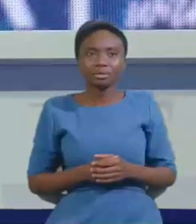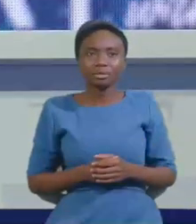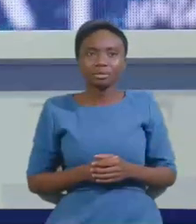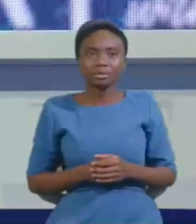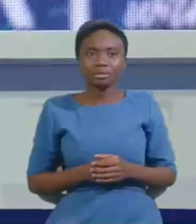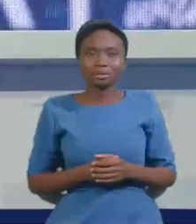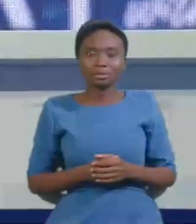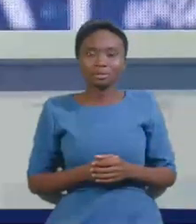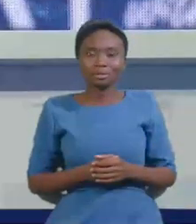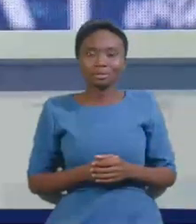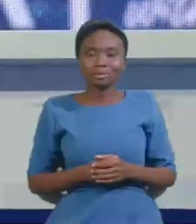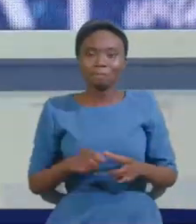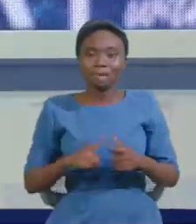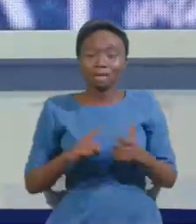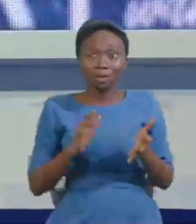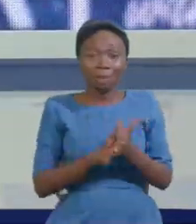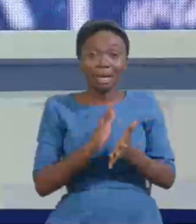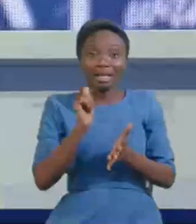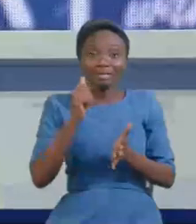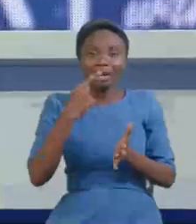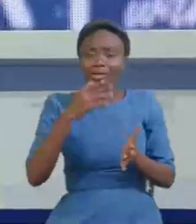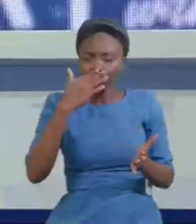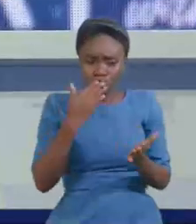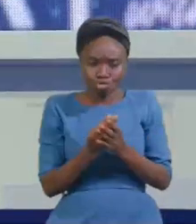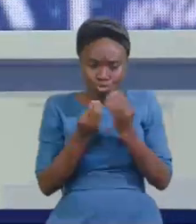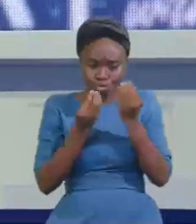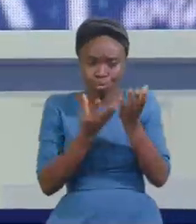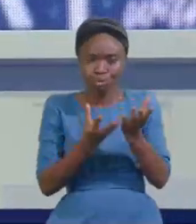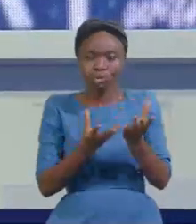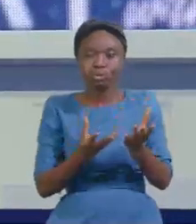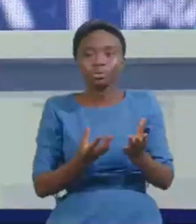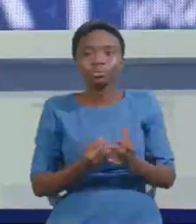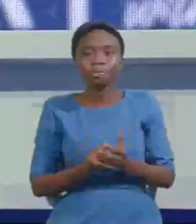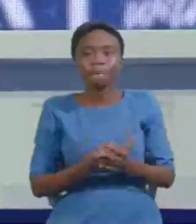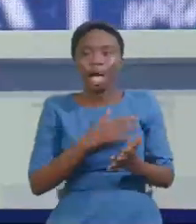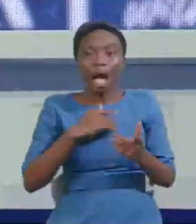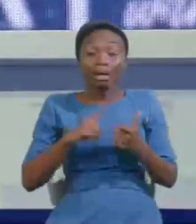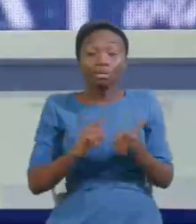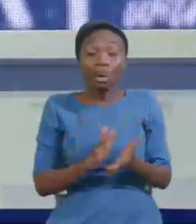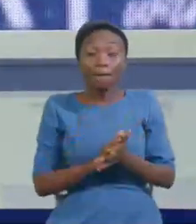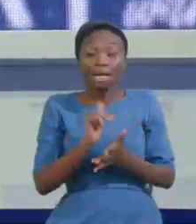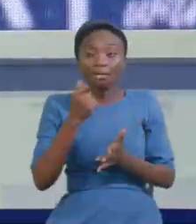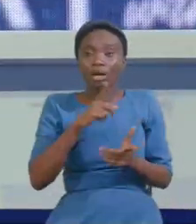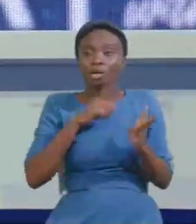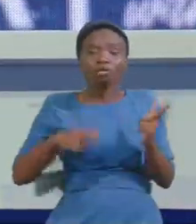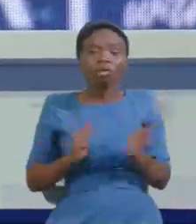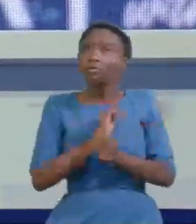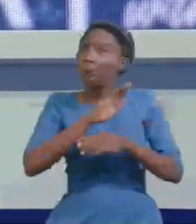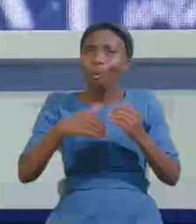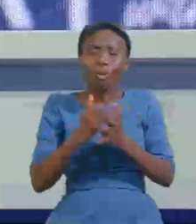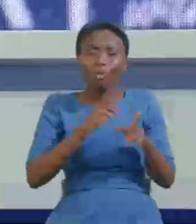prêt à vous détourner de cette violence, de cette cruauté, de cette bagarre de votre vie, à croire à la bonne nouvelle